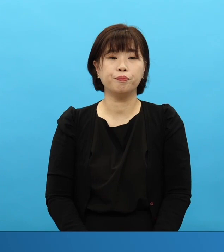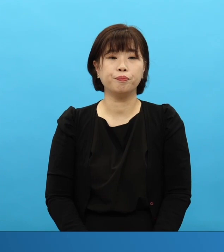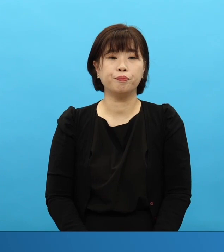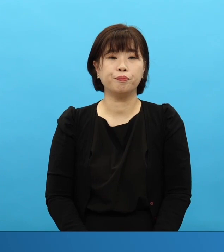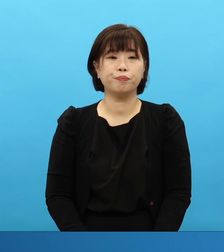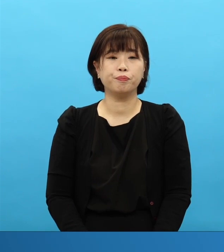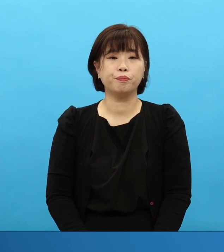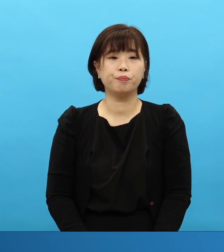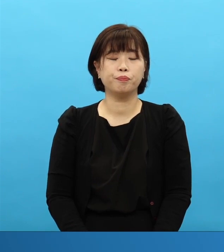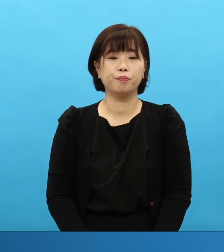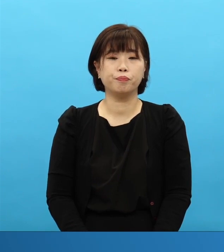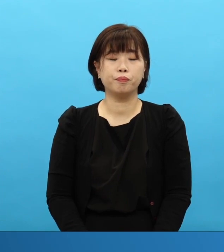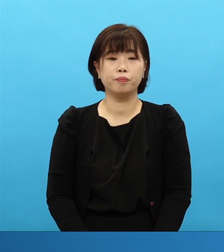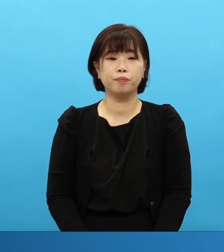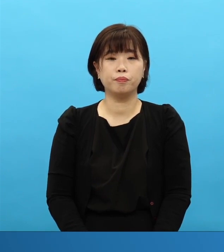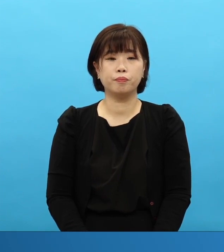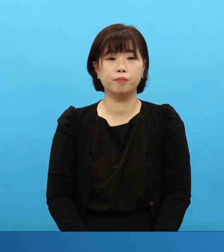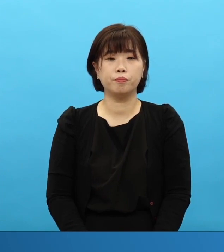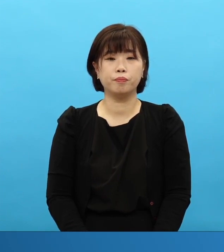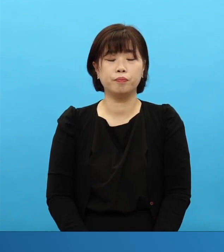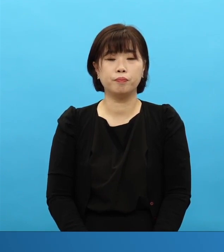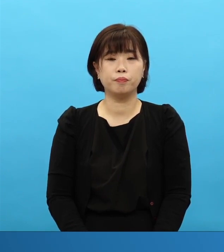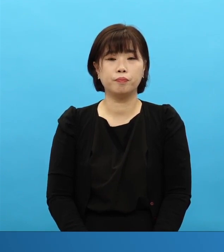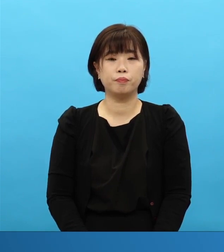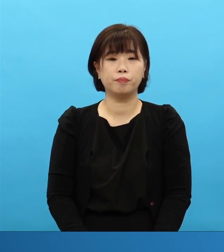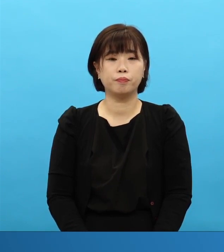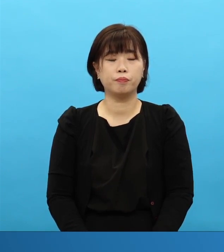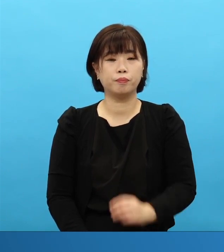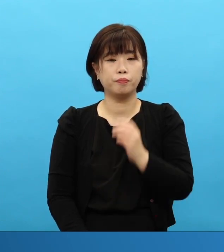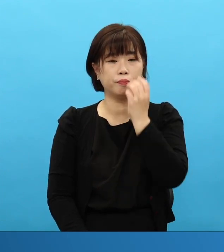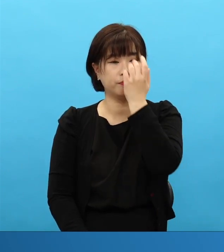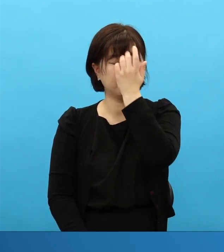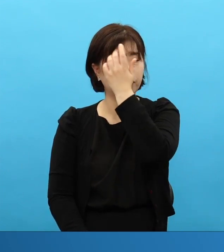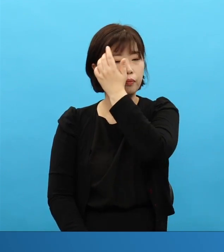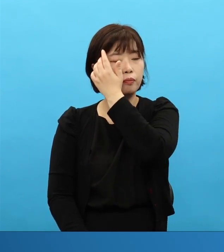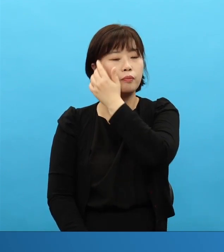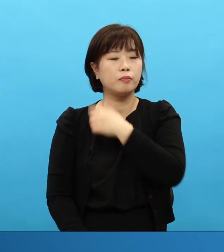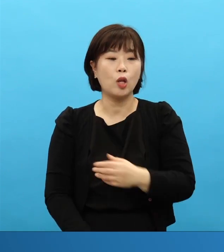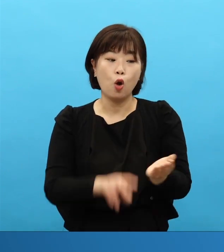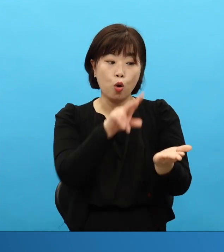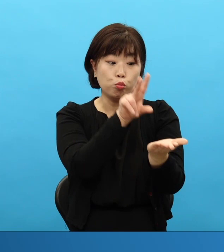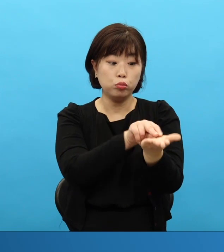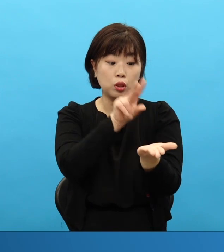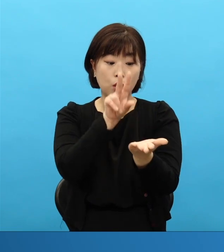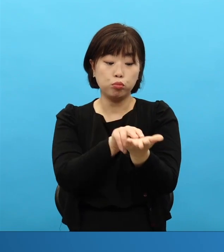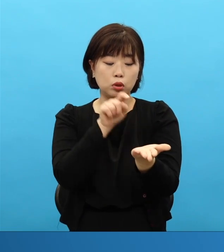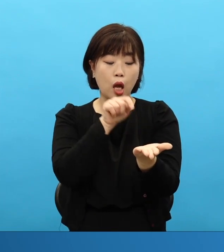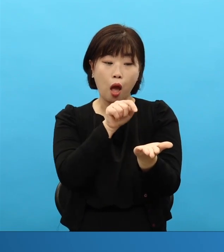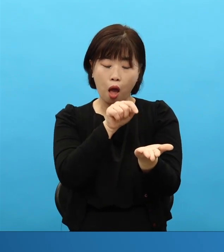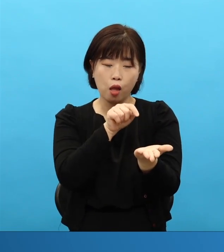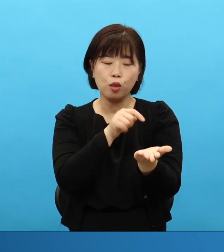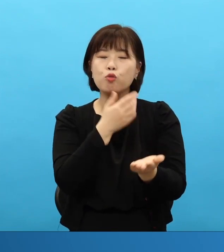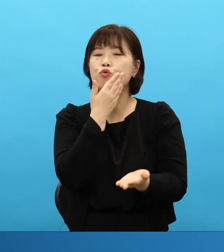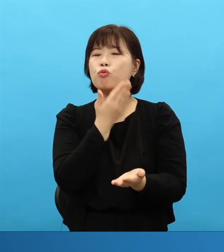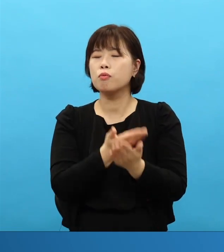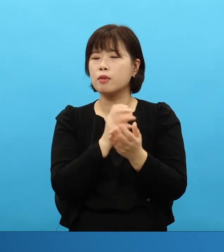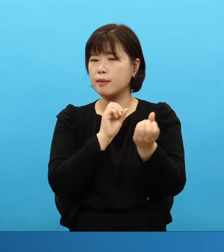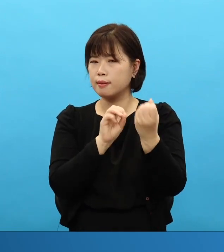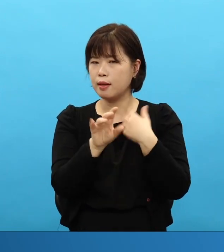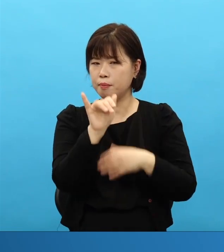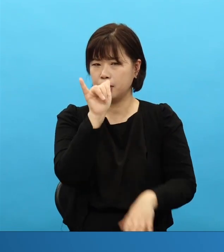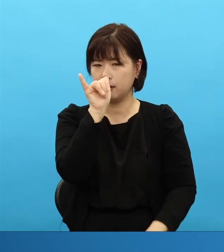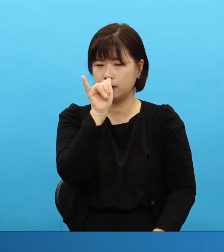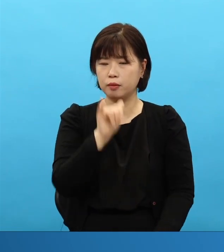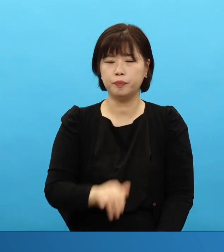happens? 모든 문제 속에는 중요한 답이 있습니다. In every problem, there's an important answer. 모든